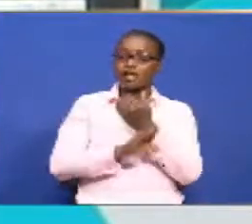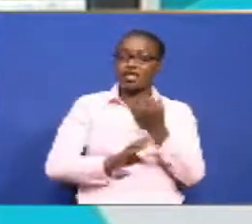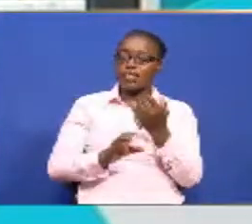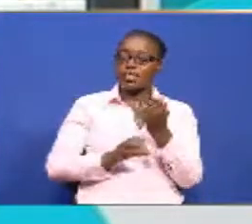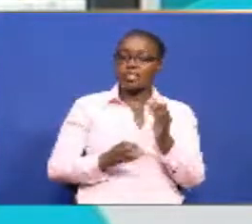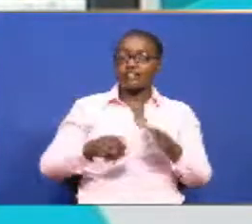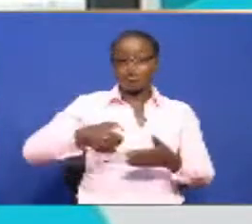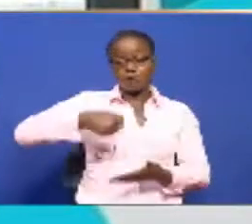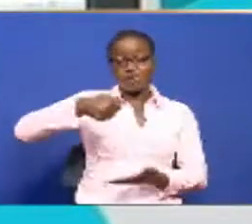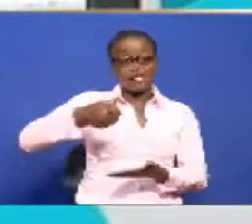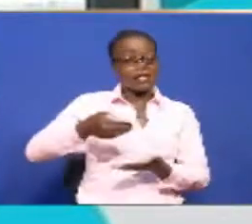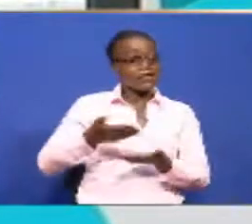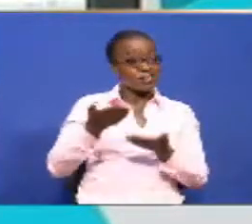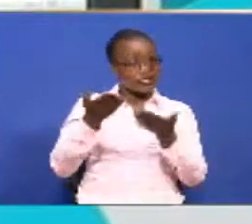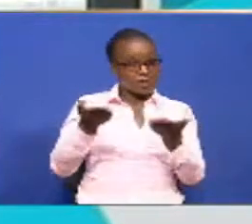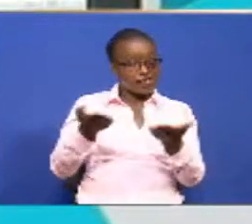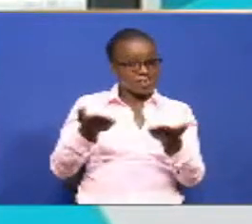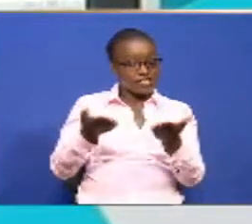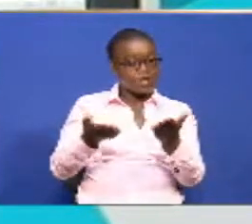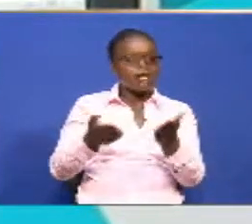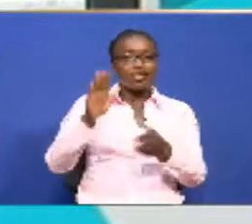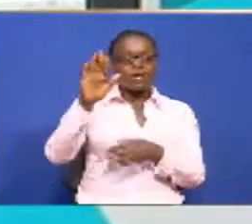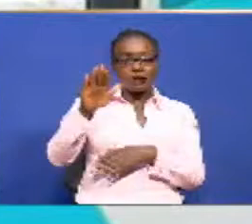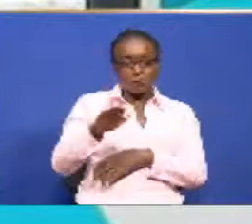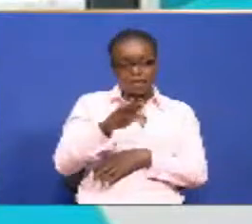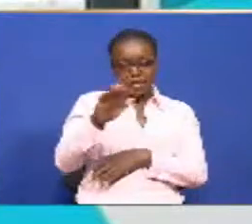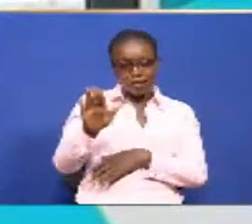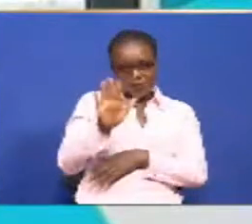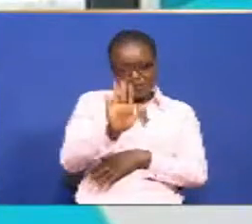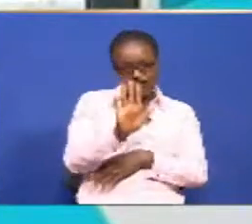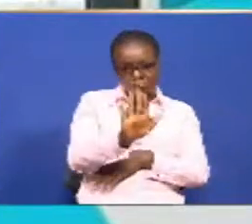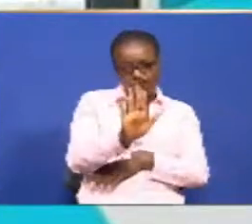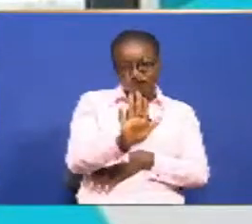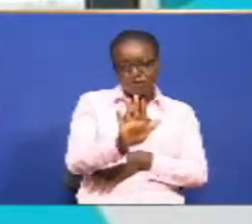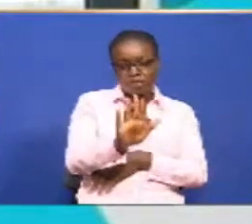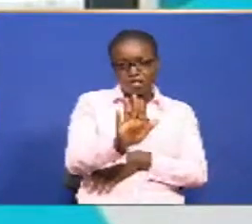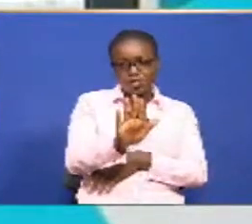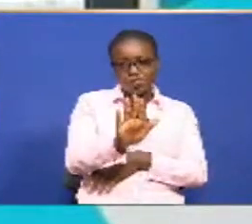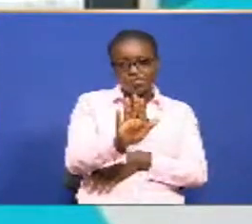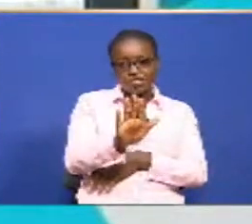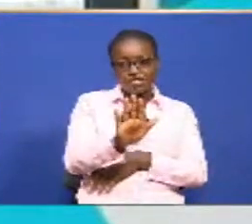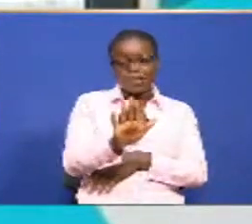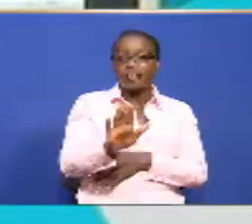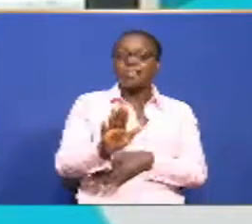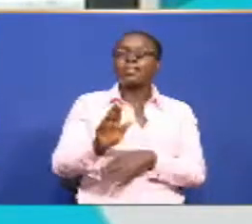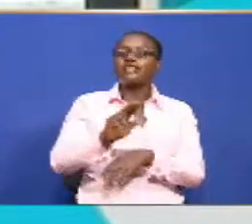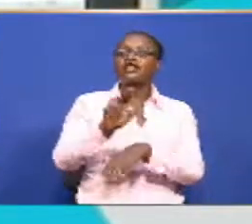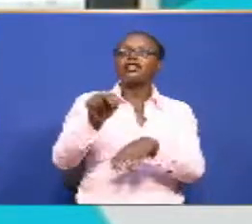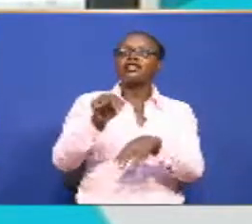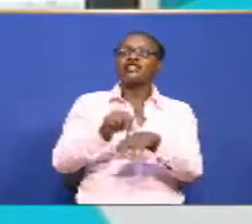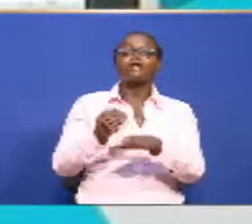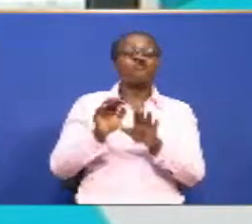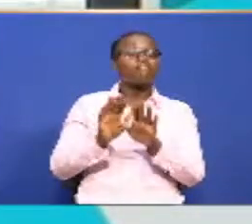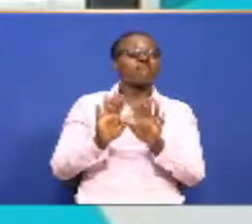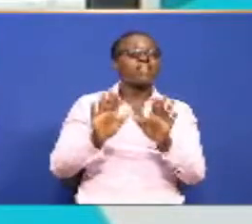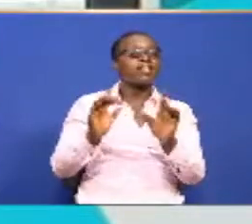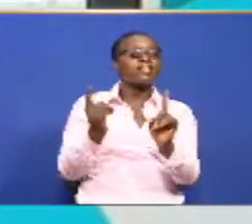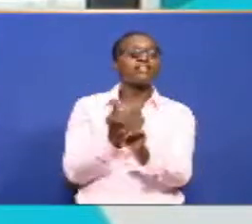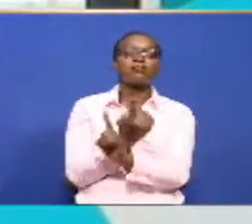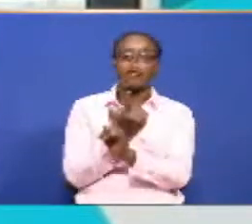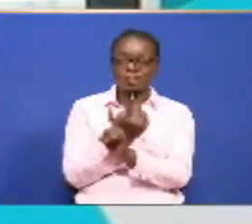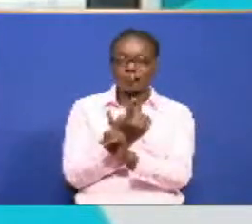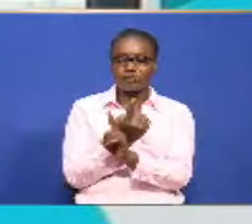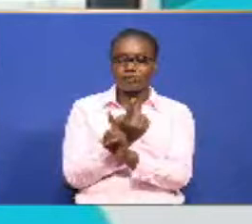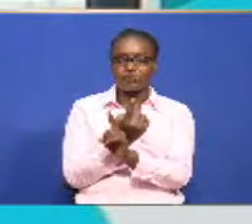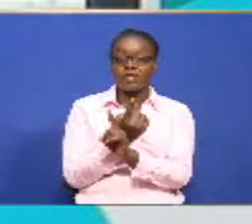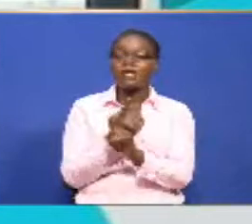yamewasilisha bajeti yake katika mabunge yao katika mataifa yao mbalimbali. Ndio